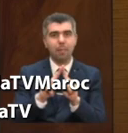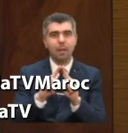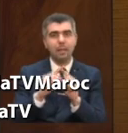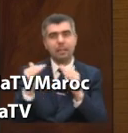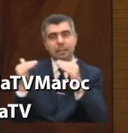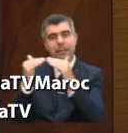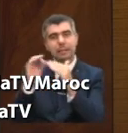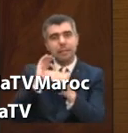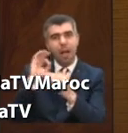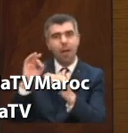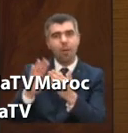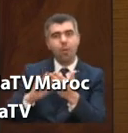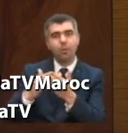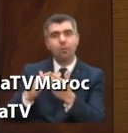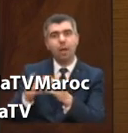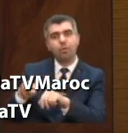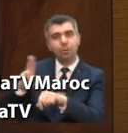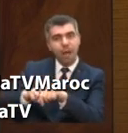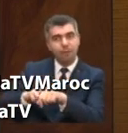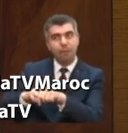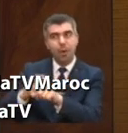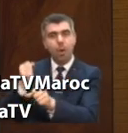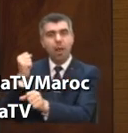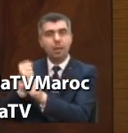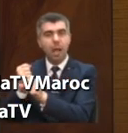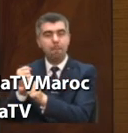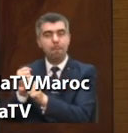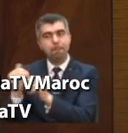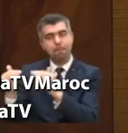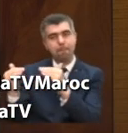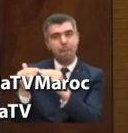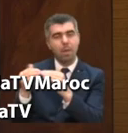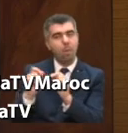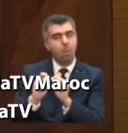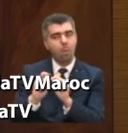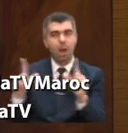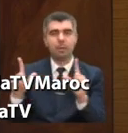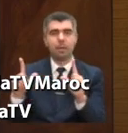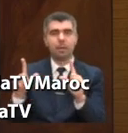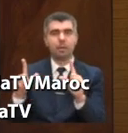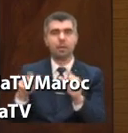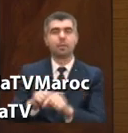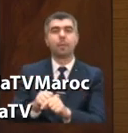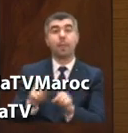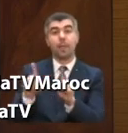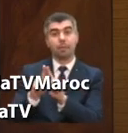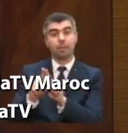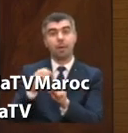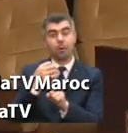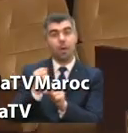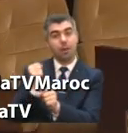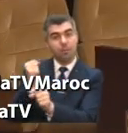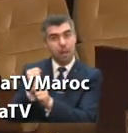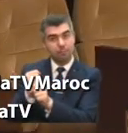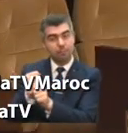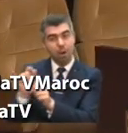العلاقه التي لا زالت تربط اليوم المشغلين بالوزراء ديالهم، وتيجي تيقول بشكل واضح وصريح على ان هذه العلاقه الشغليه